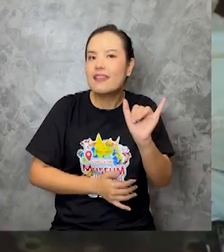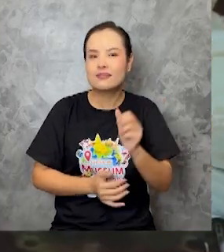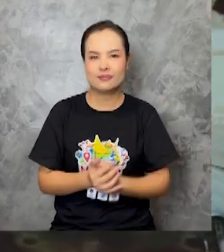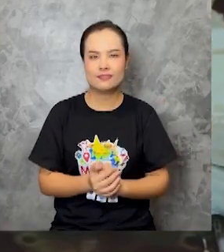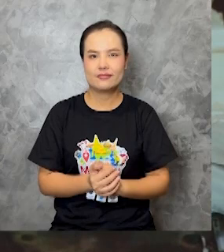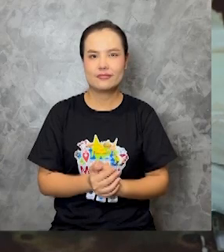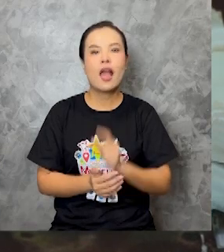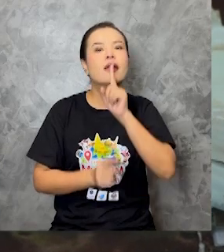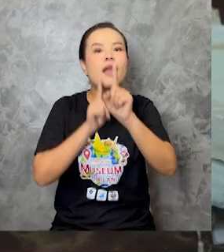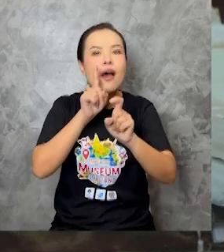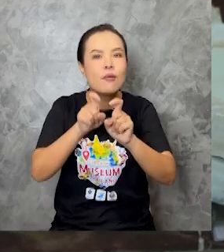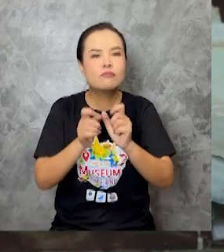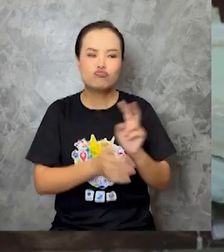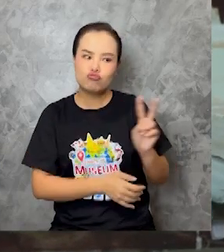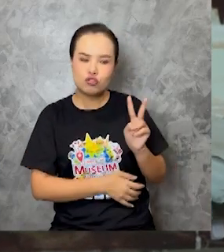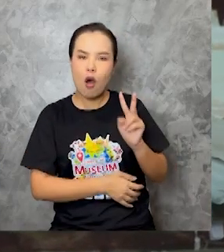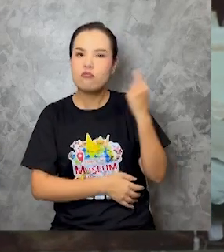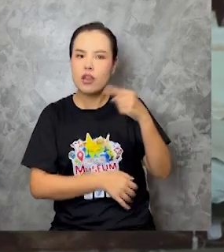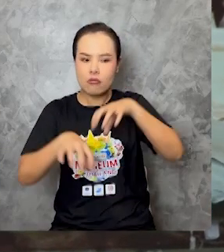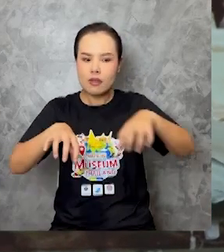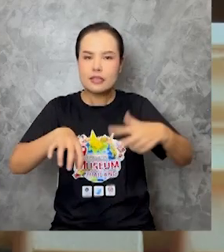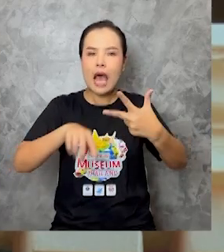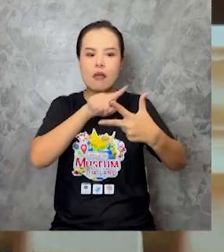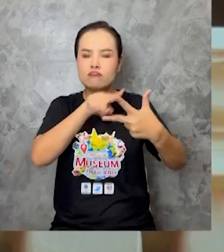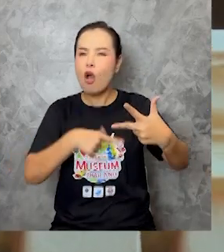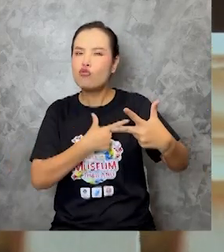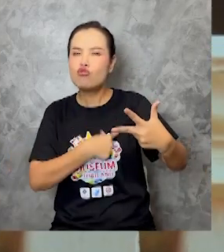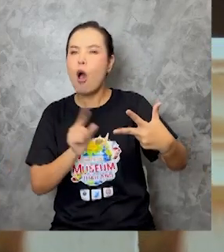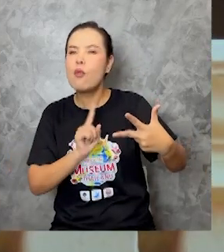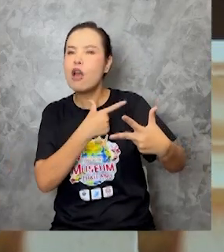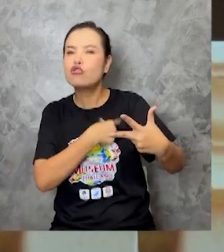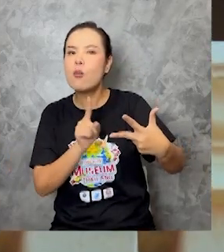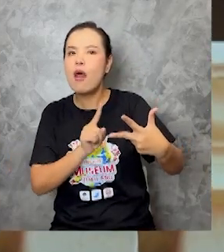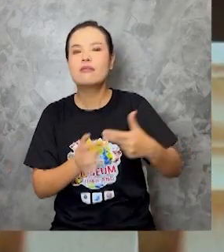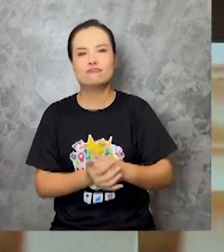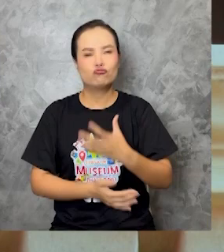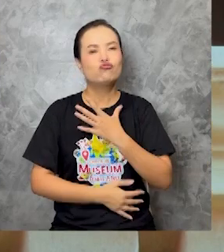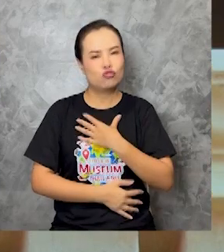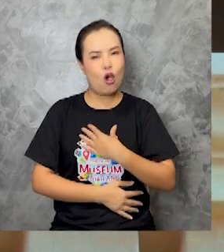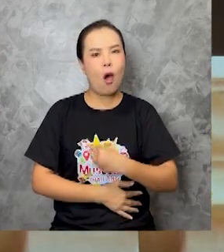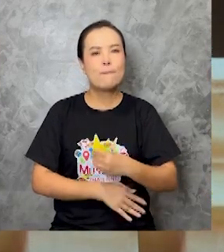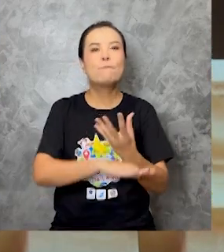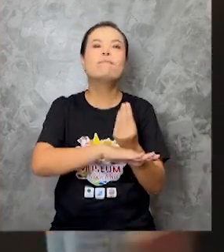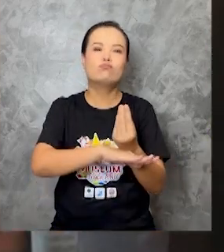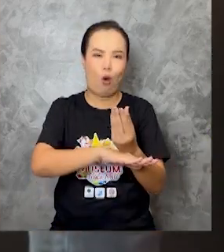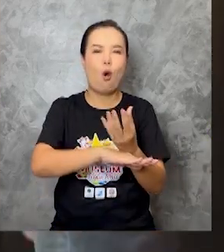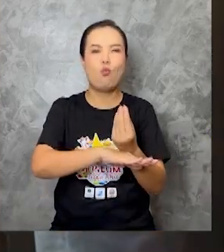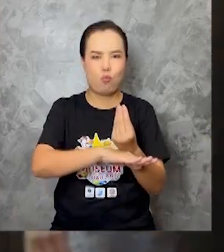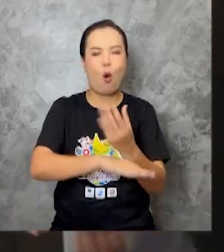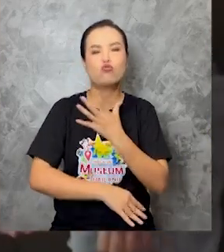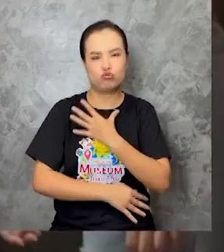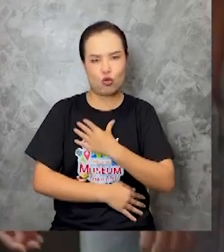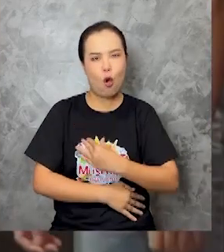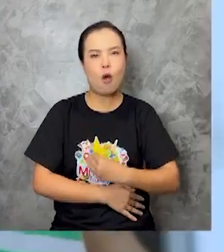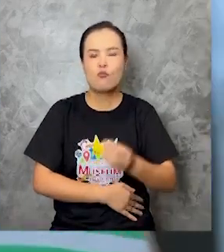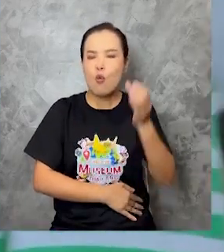วันนี้พี่ตังตังกับพี่ชอนไปเที่ยวกันมา3ที่ชอบที่ไหนที่สุด ชอบตรงที่เป็นเหมือนพลอยเลยครับเพราะว่ามี